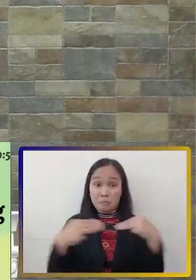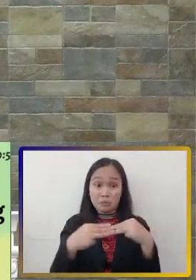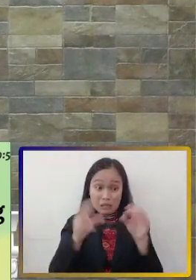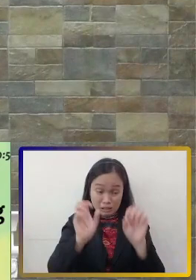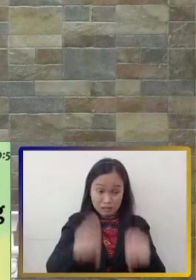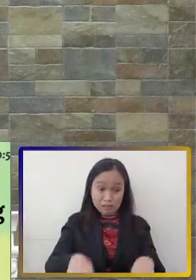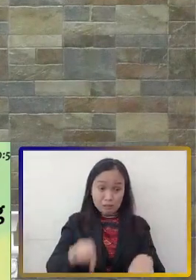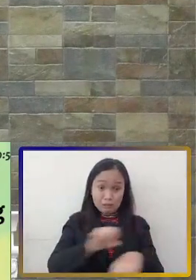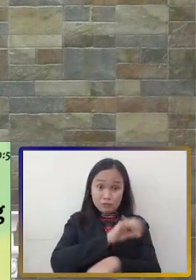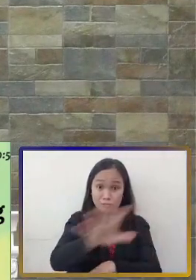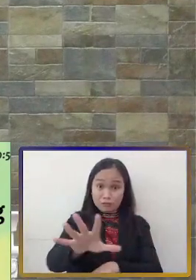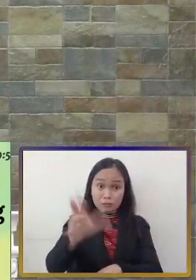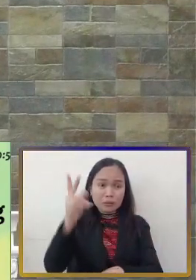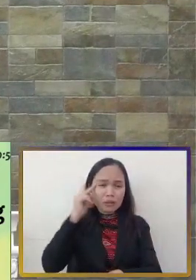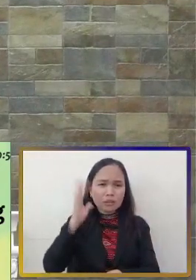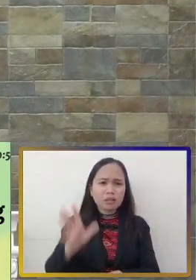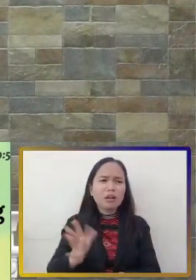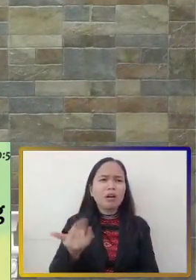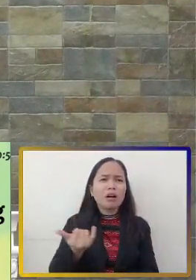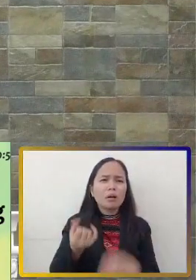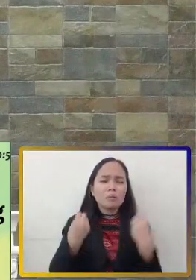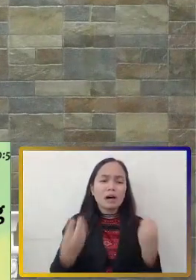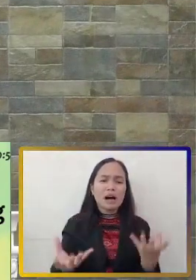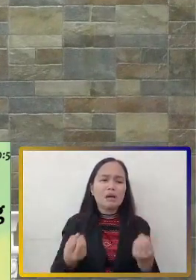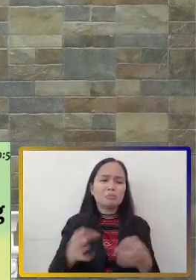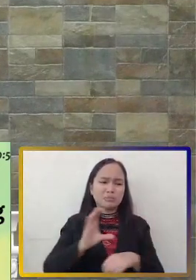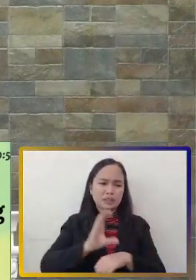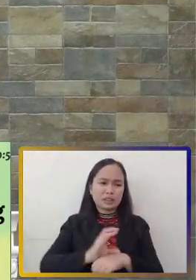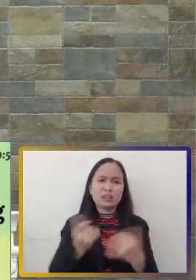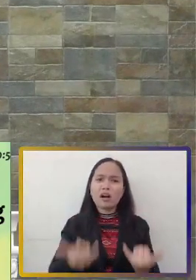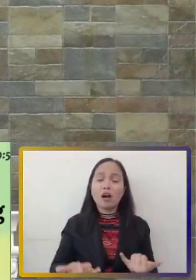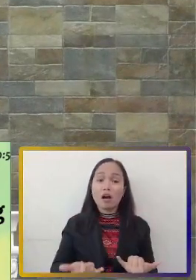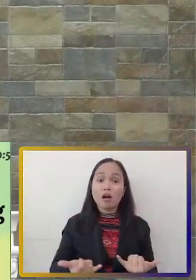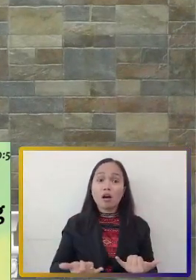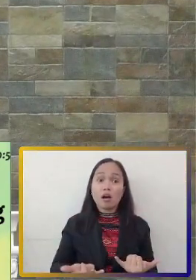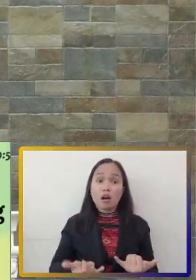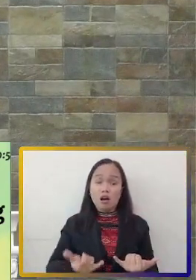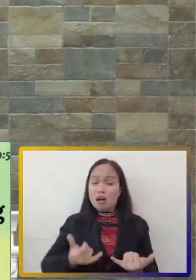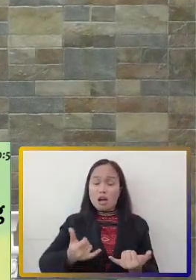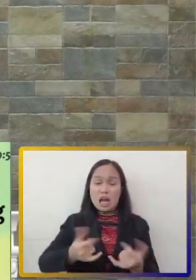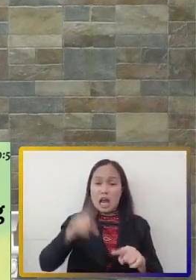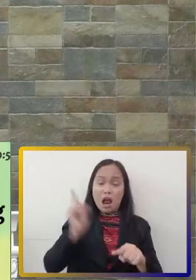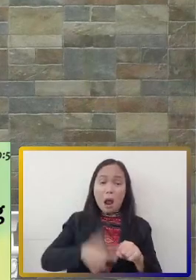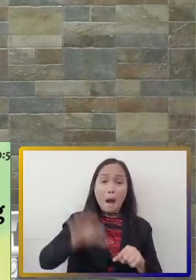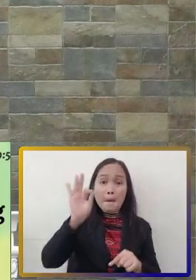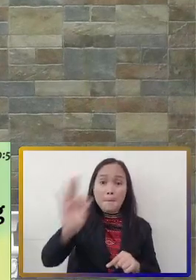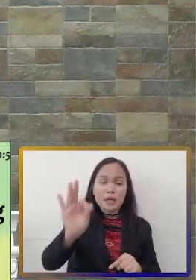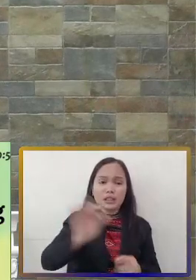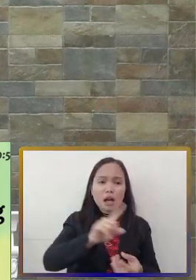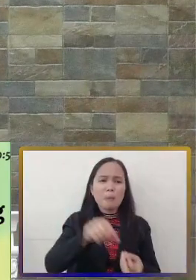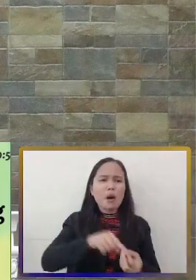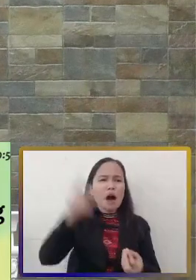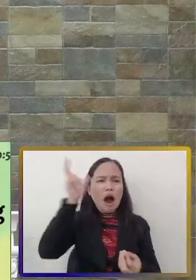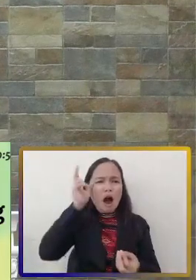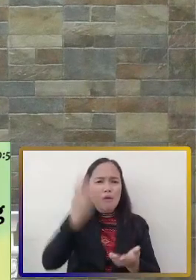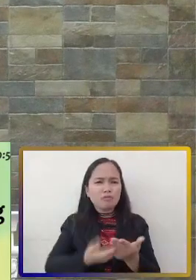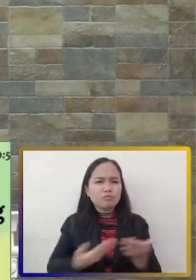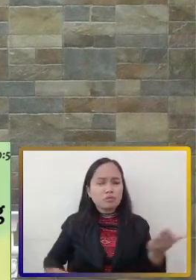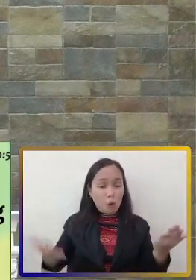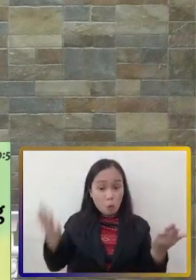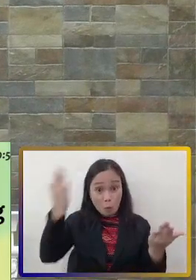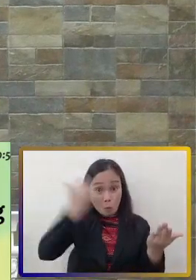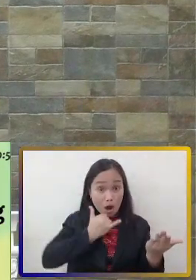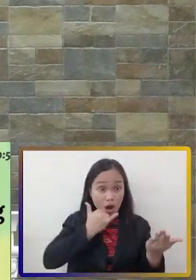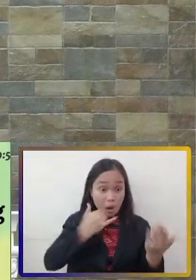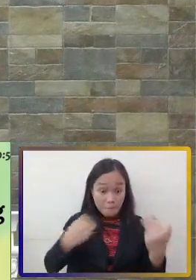There are so many churches today that cannot preach immorality because members are